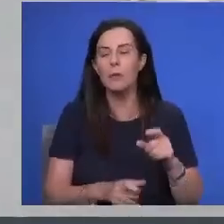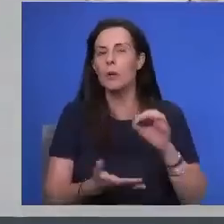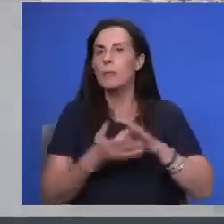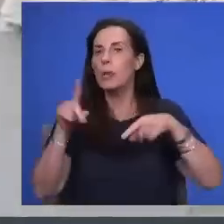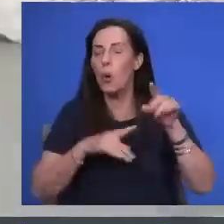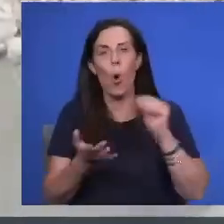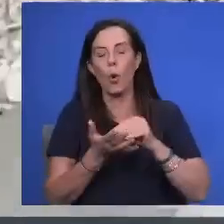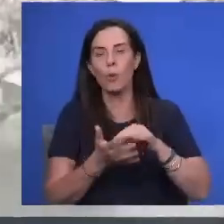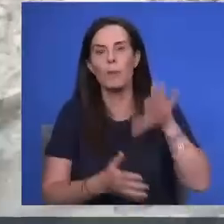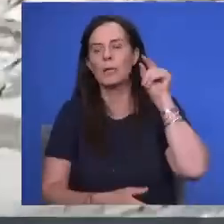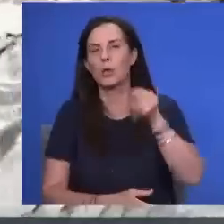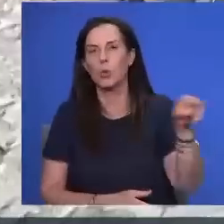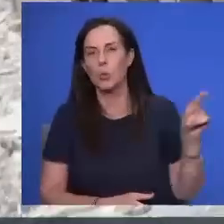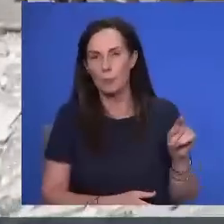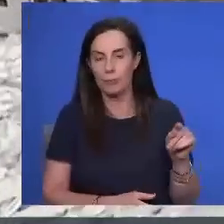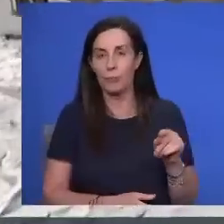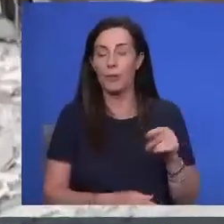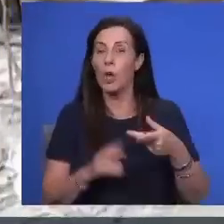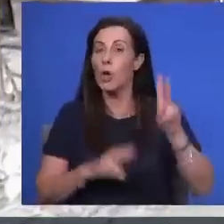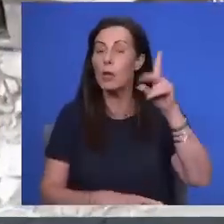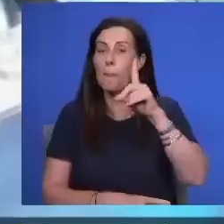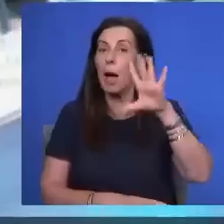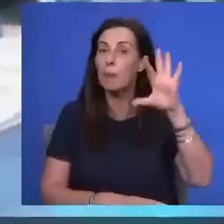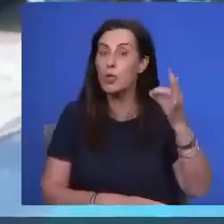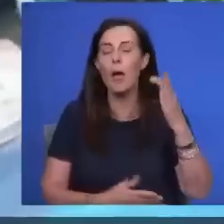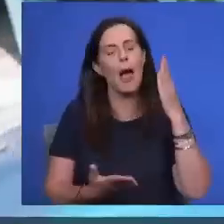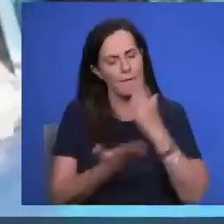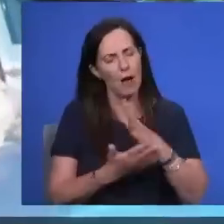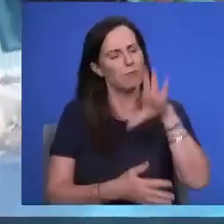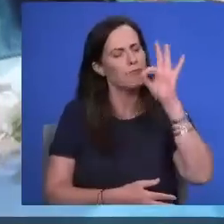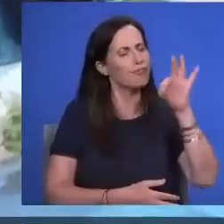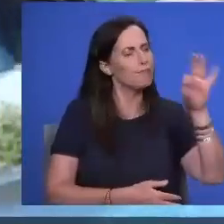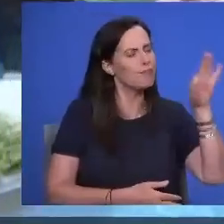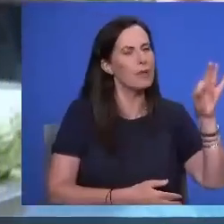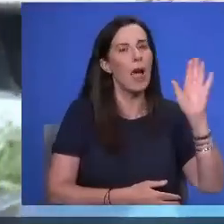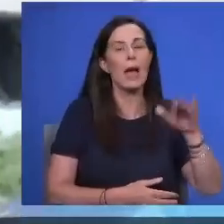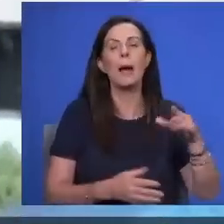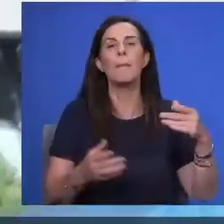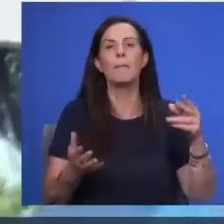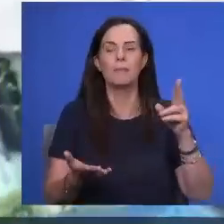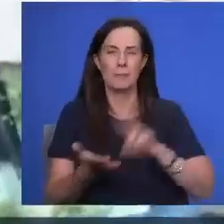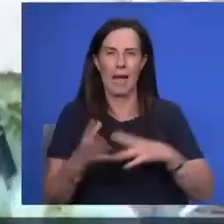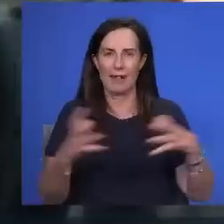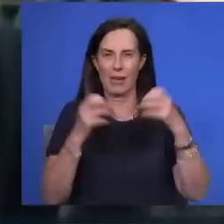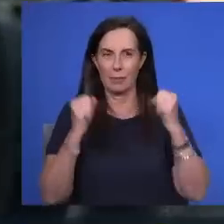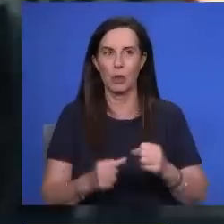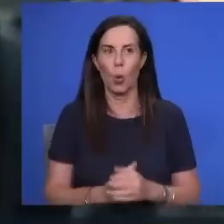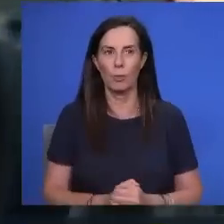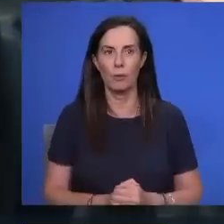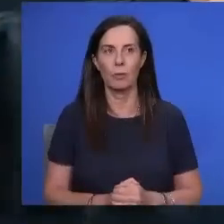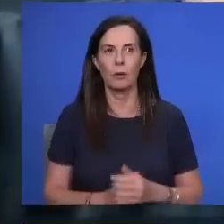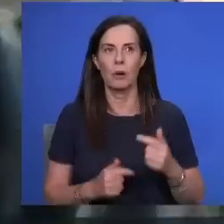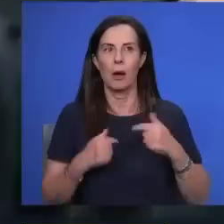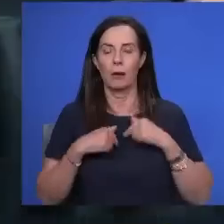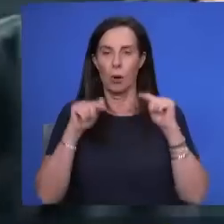טרם נוצר עמם קשר. יותר מ-150 כבר הותרו גם באמצעות חברות הביטוח. כאן צוות מגן, אנחנו בדרך